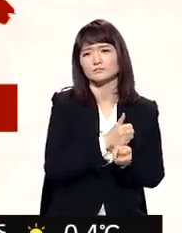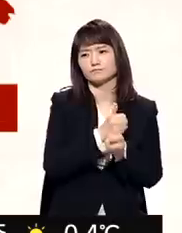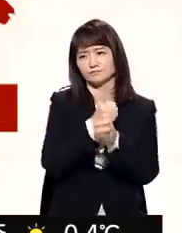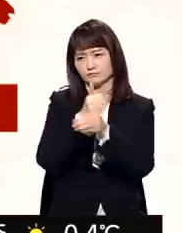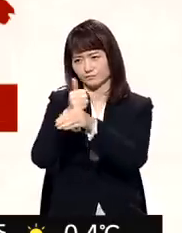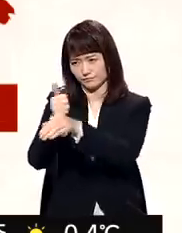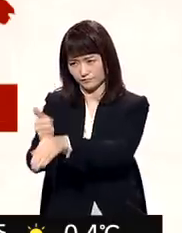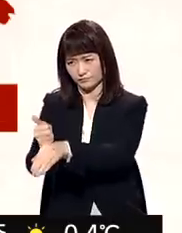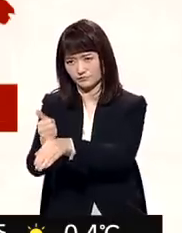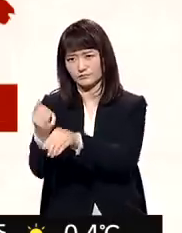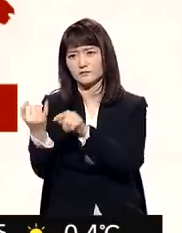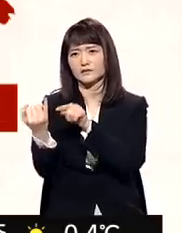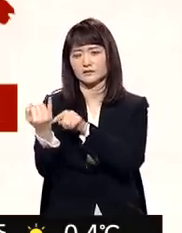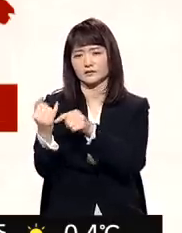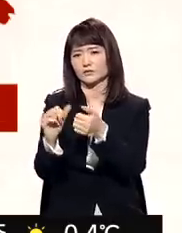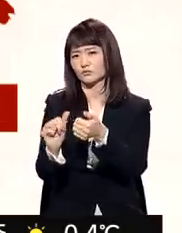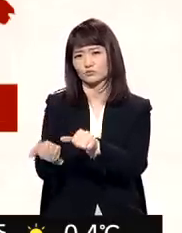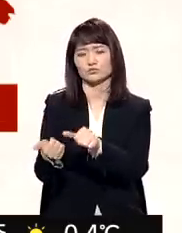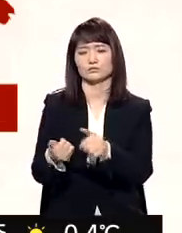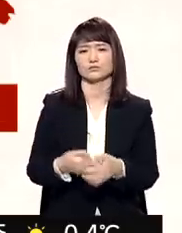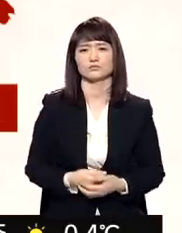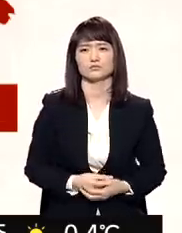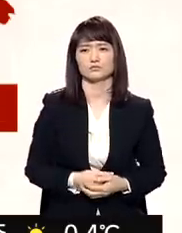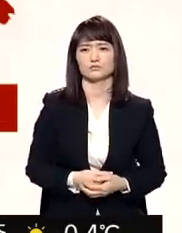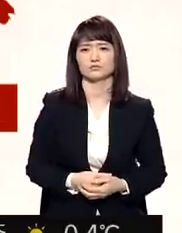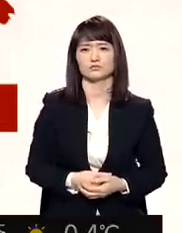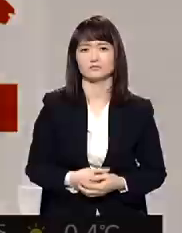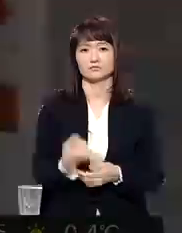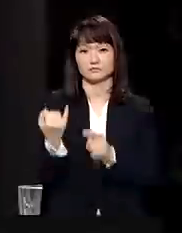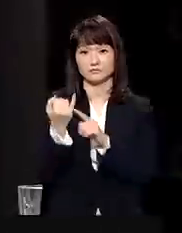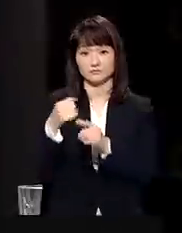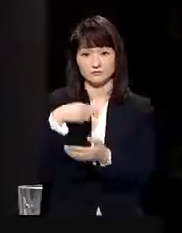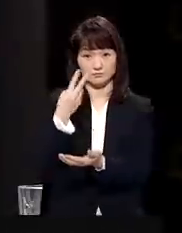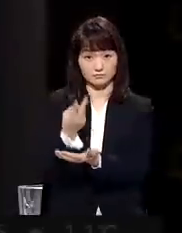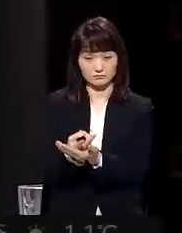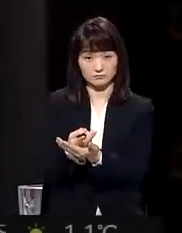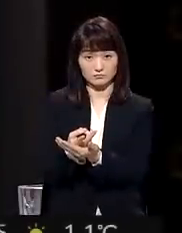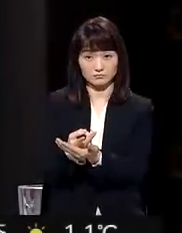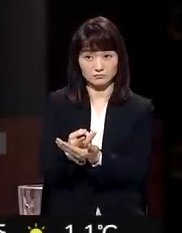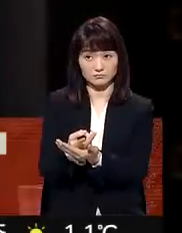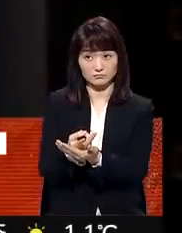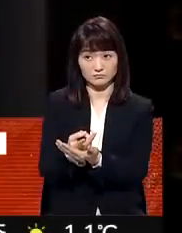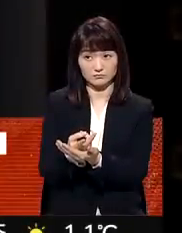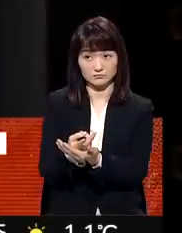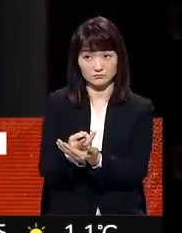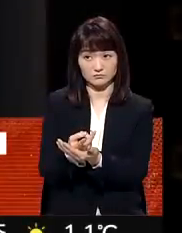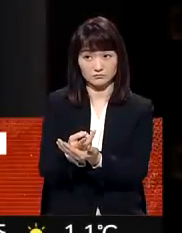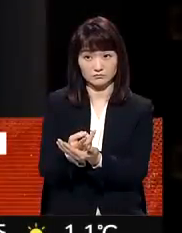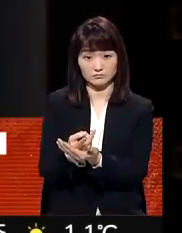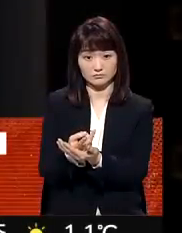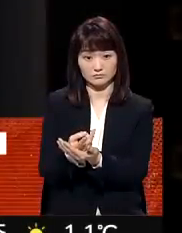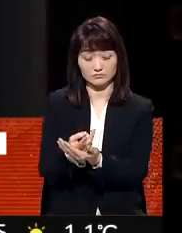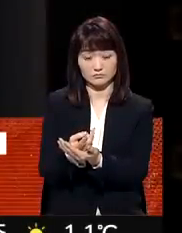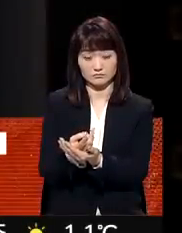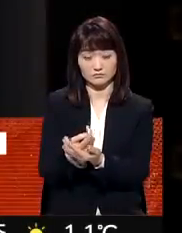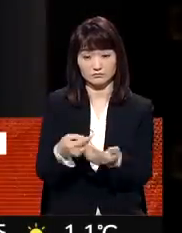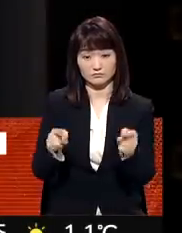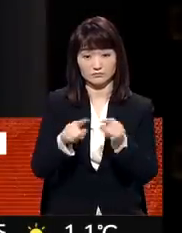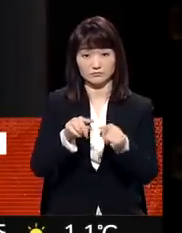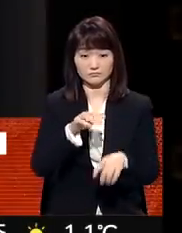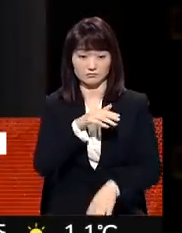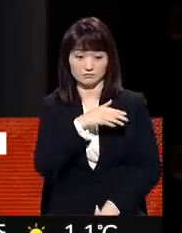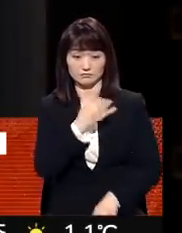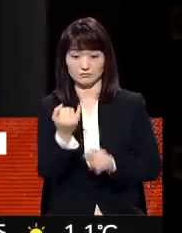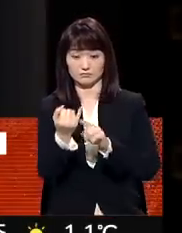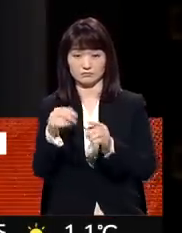이미 숨진 상태였죠 아니 여성이 쓰러졌어요 자기랑 같이 바람을 피는 여성이